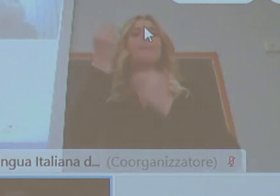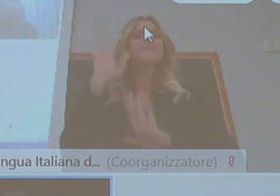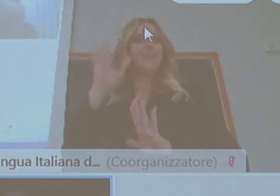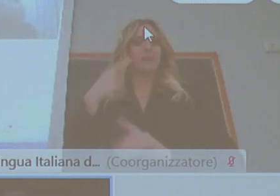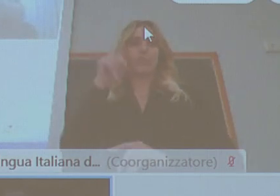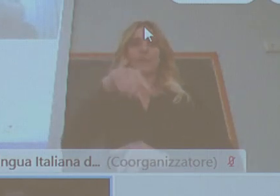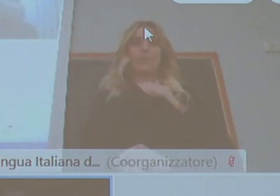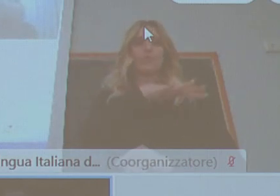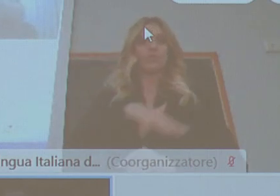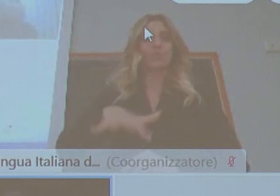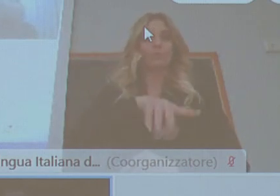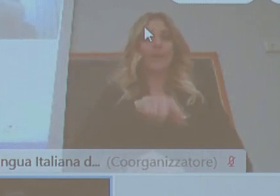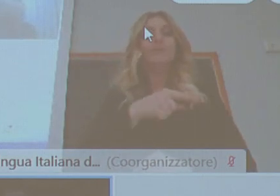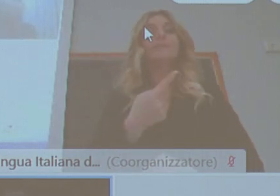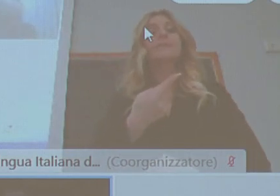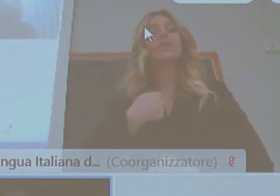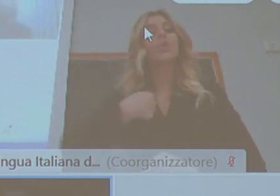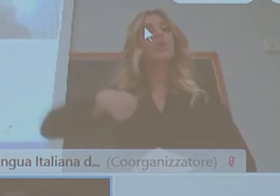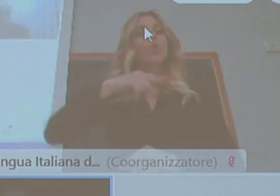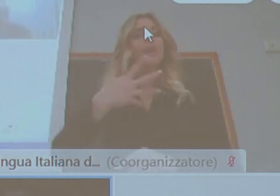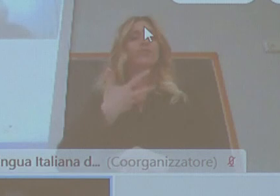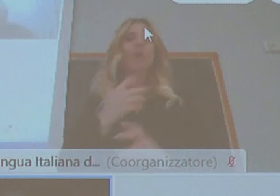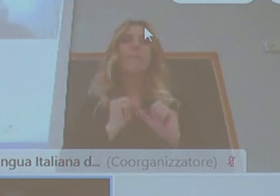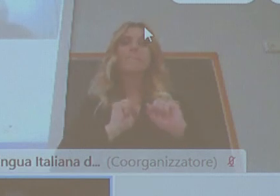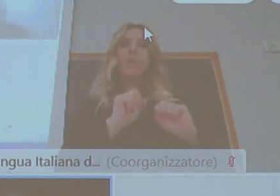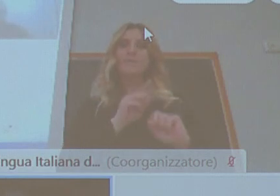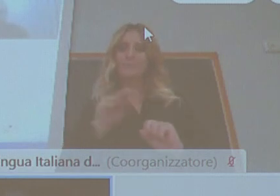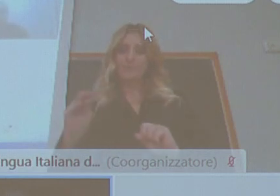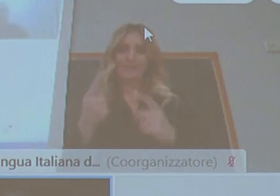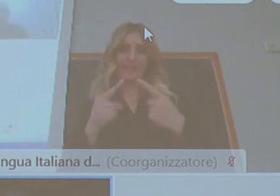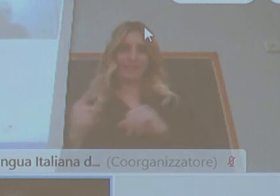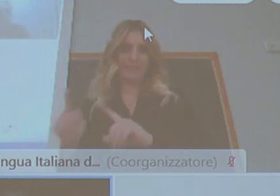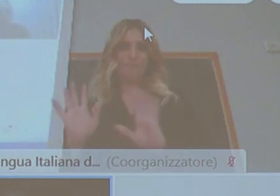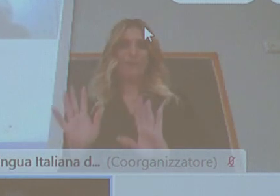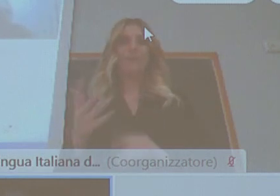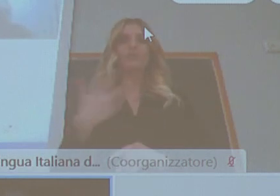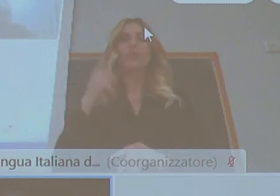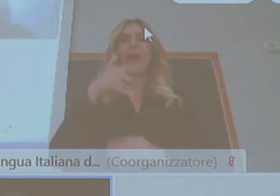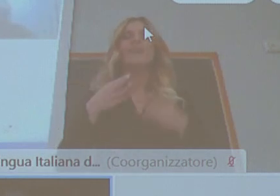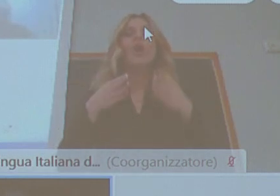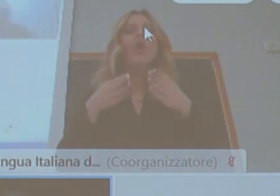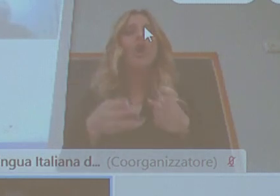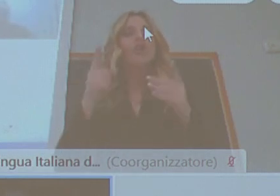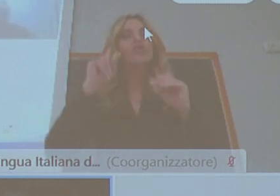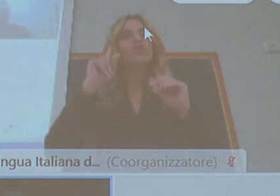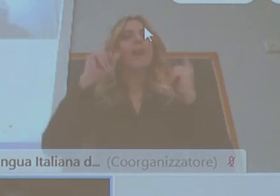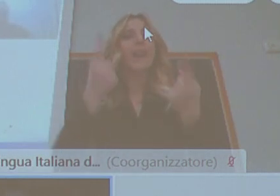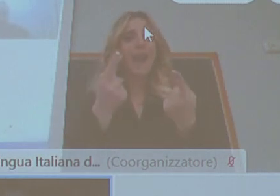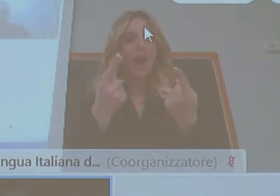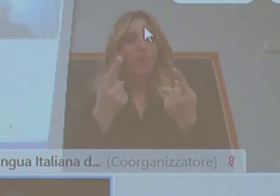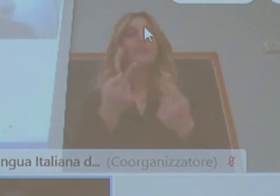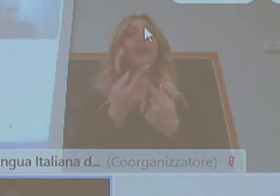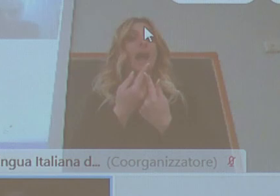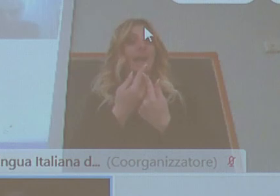studenti. Noi abbiamo vari corsi di laurea, tra cui anche un corso di laurea in